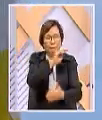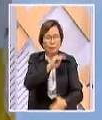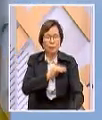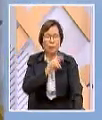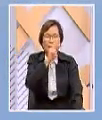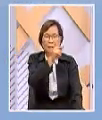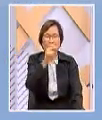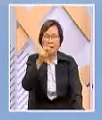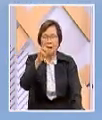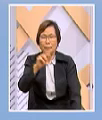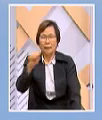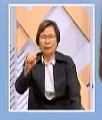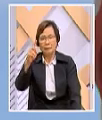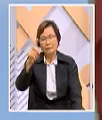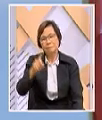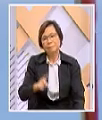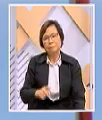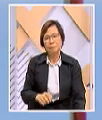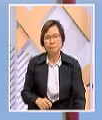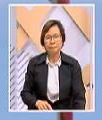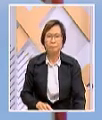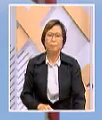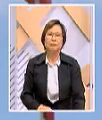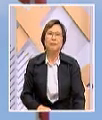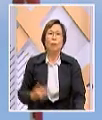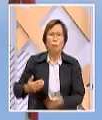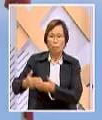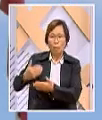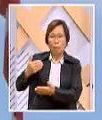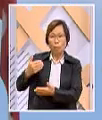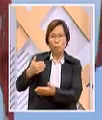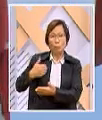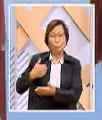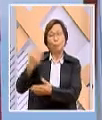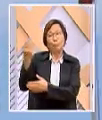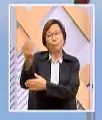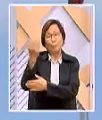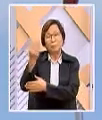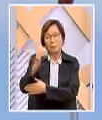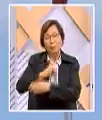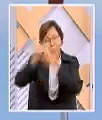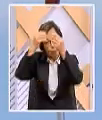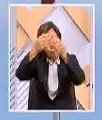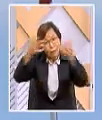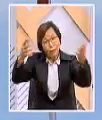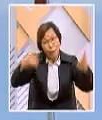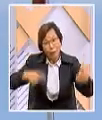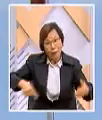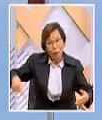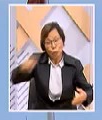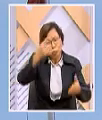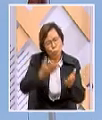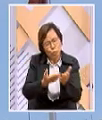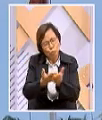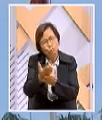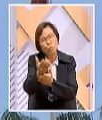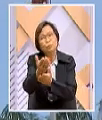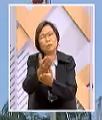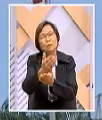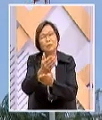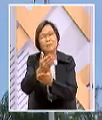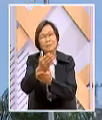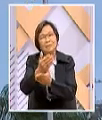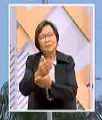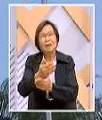Malaysia yang berhormat Dato' Saifuddin Abdullah. Dan sebelum itu, seperti biasa, saya dah war-warkan kepada anda untuk terus